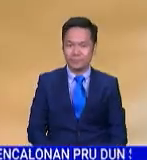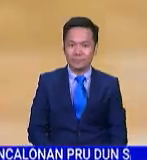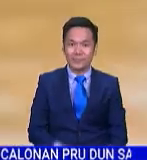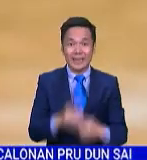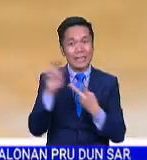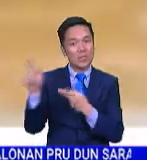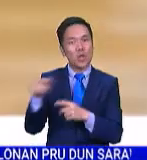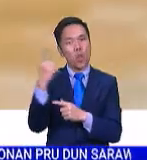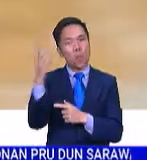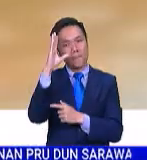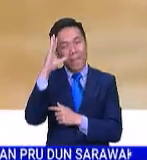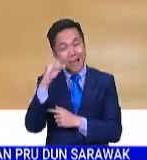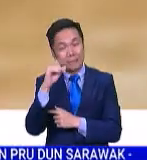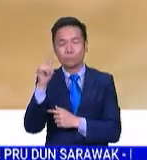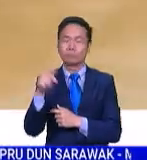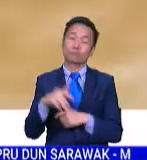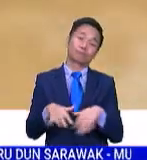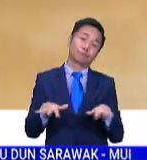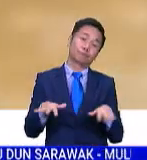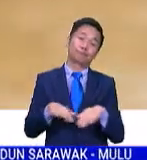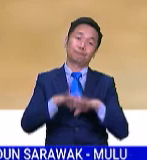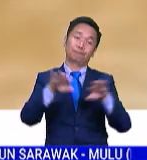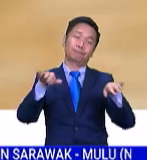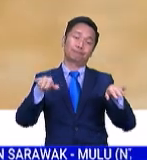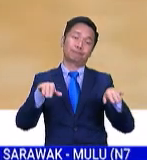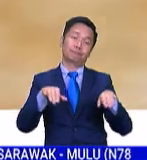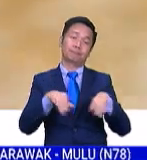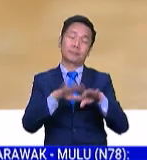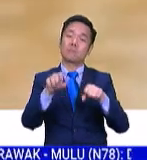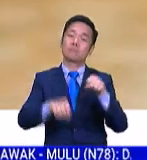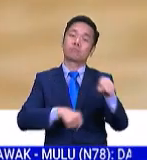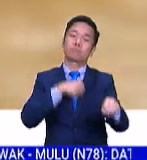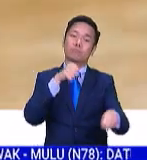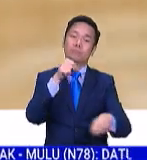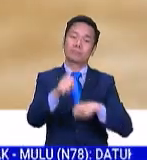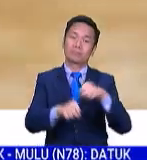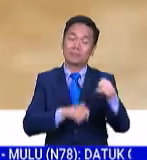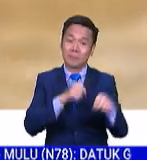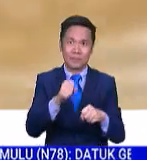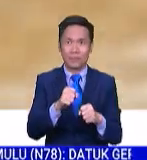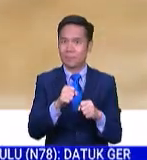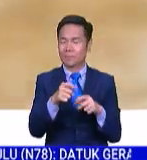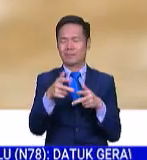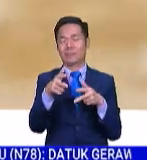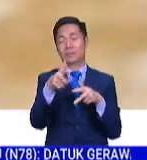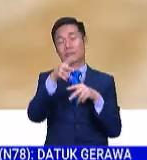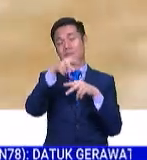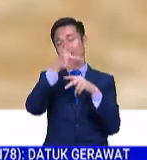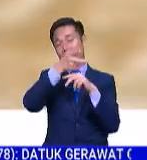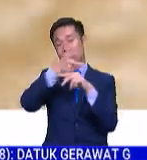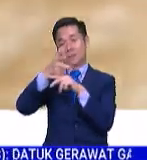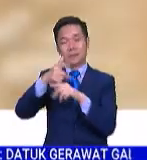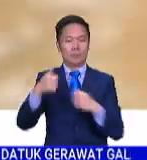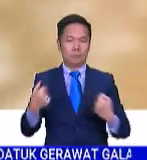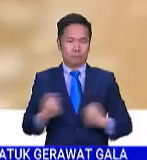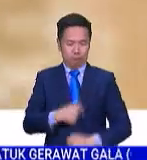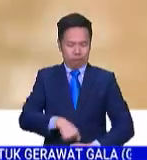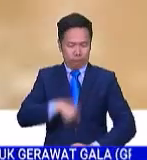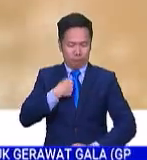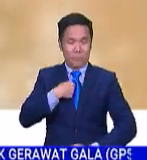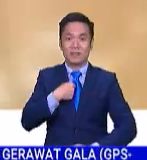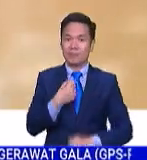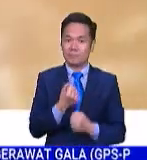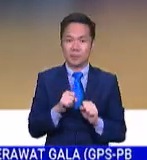Aksi seorang lelaki selamba meredah banjir dengan berbasikal mencuri tumpuan ramai. Walaupun memakai jaket